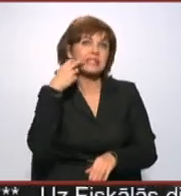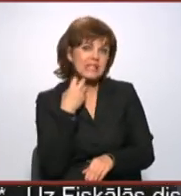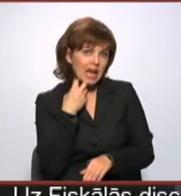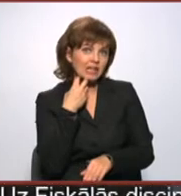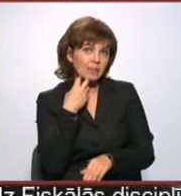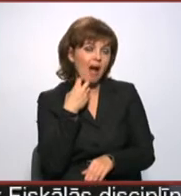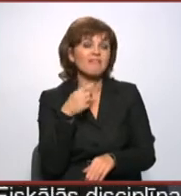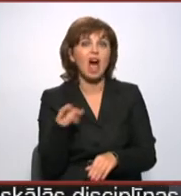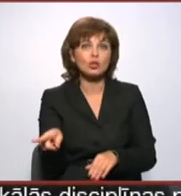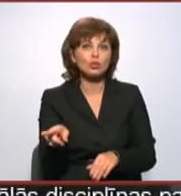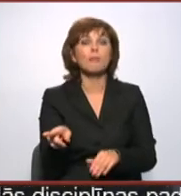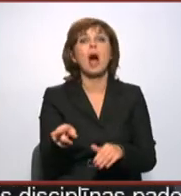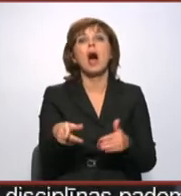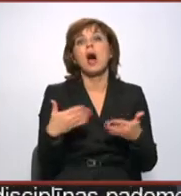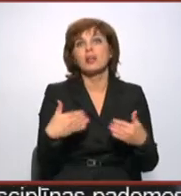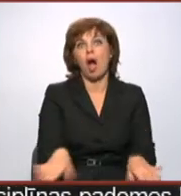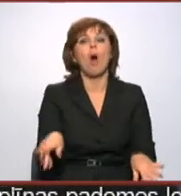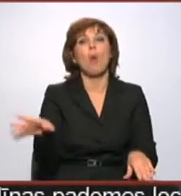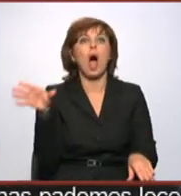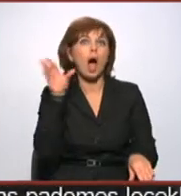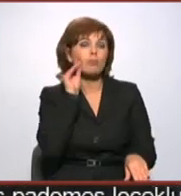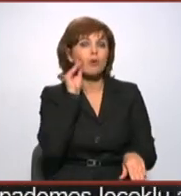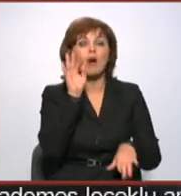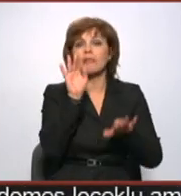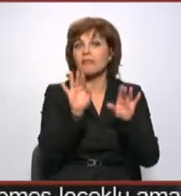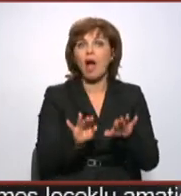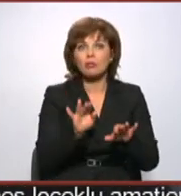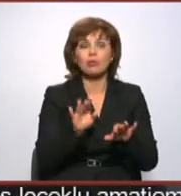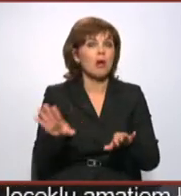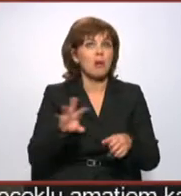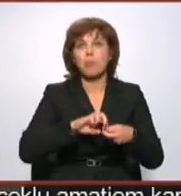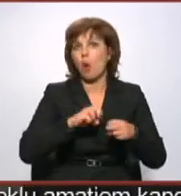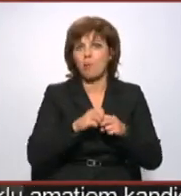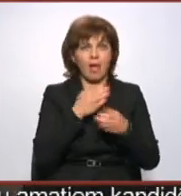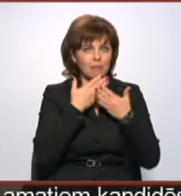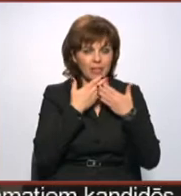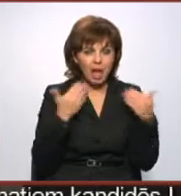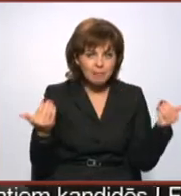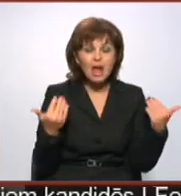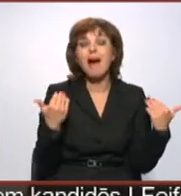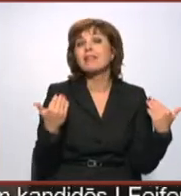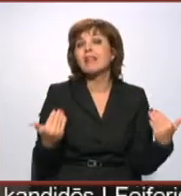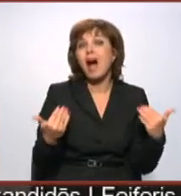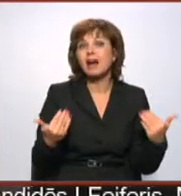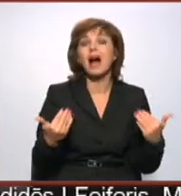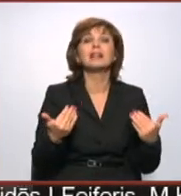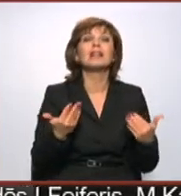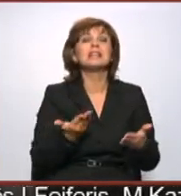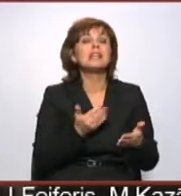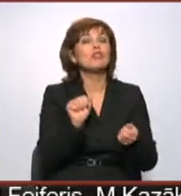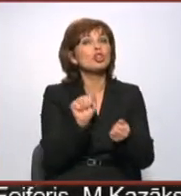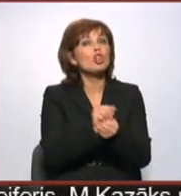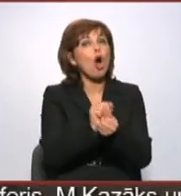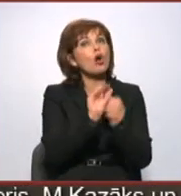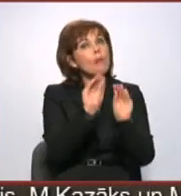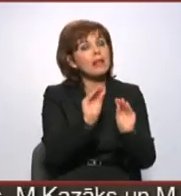bet viņai apgūt datoru nesagādāja nekādas problēmas. Arī šobaldien dzīves dokumentētāja